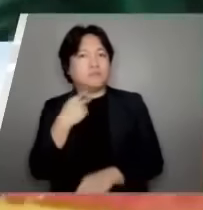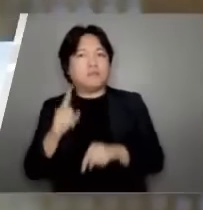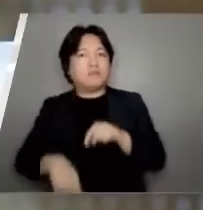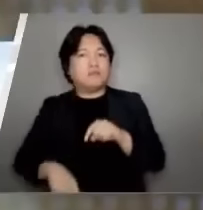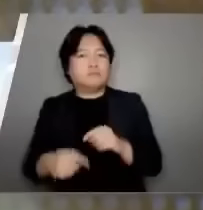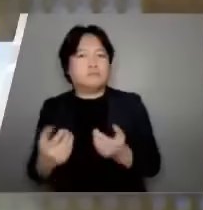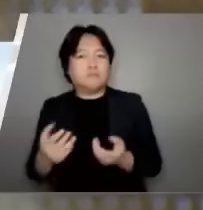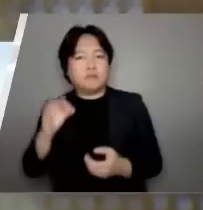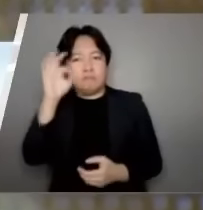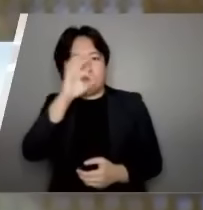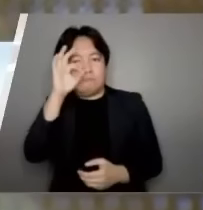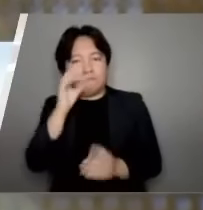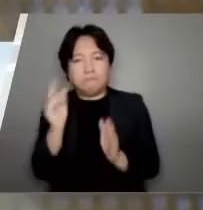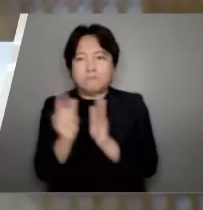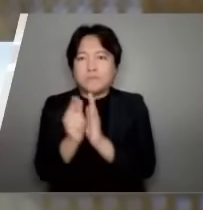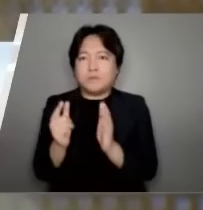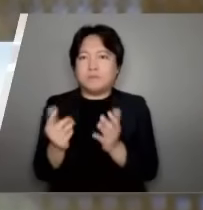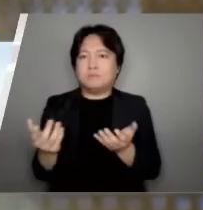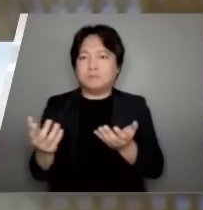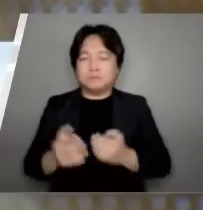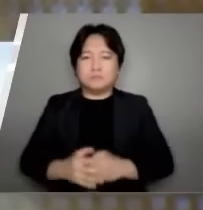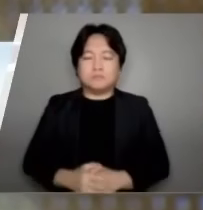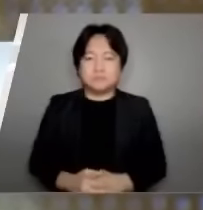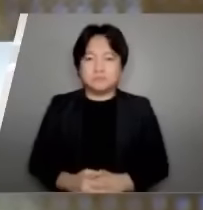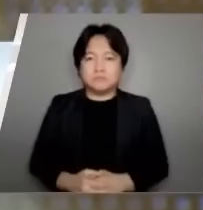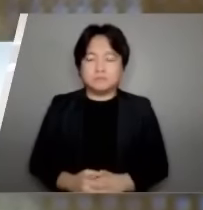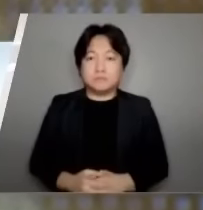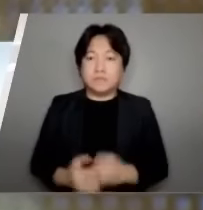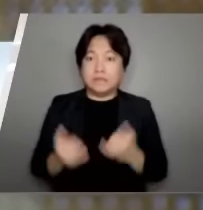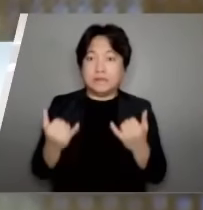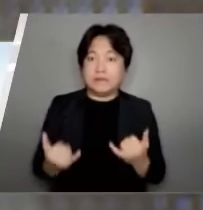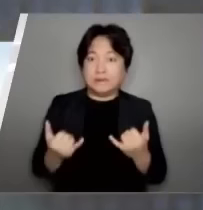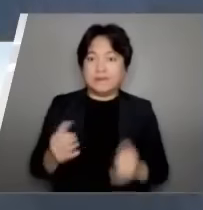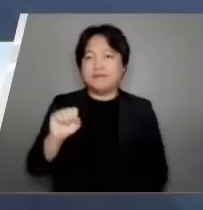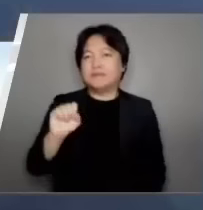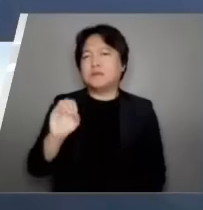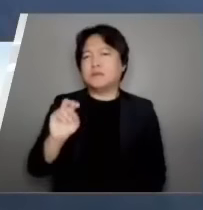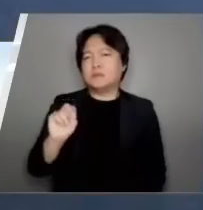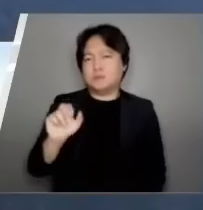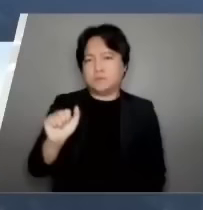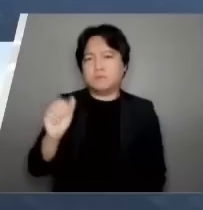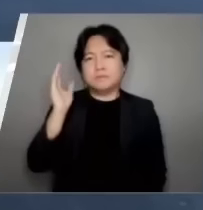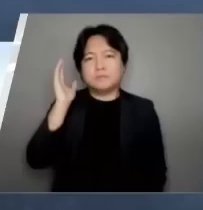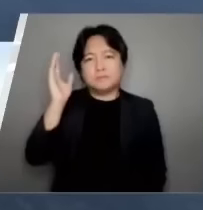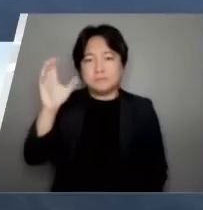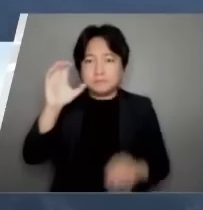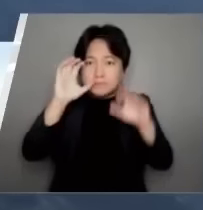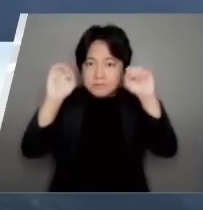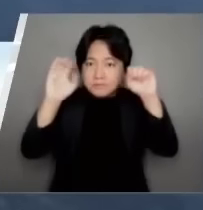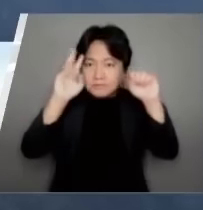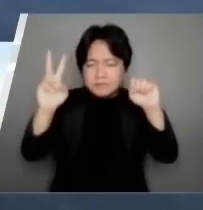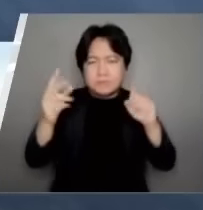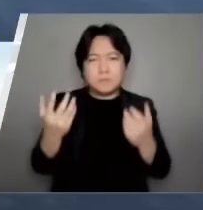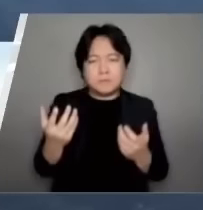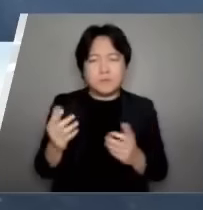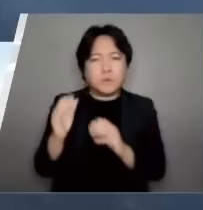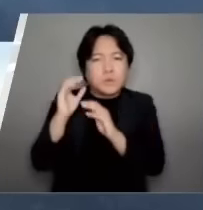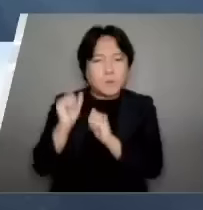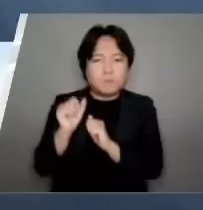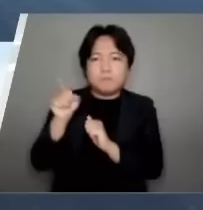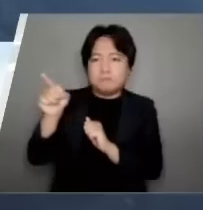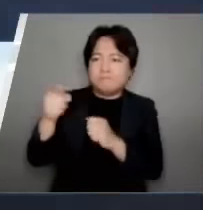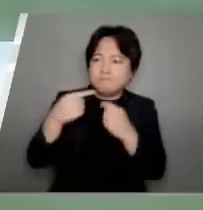doon. Kaya sa darating na State of the Nation address ni Pangulong Bongbong Marcos, gusto nilang marinig ang plano ng Pangulo sa issue